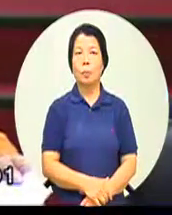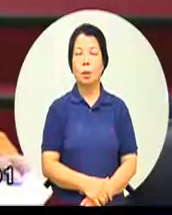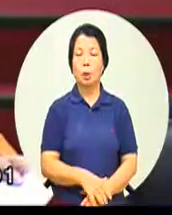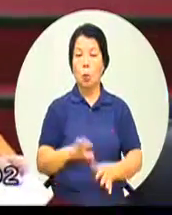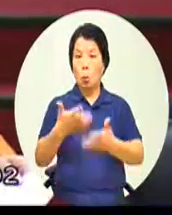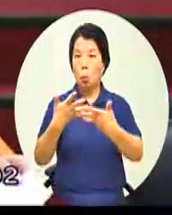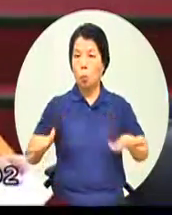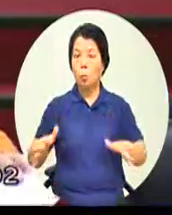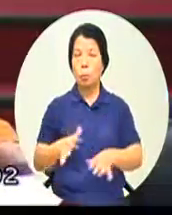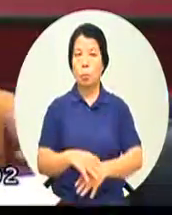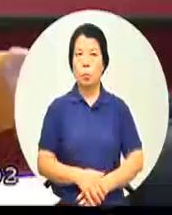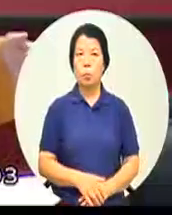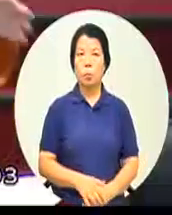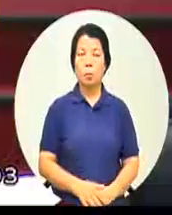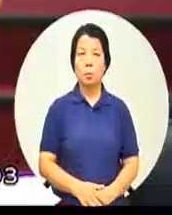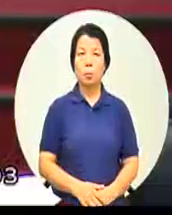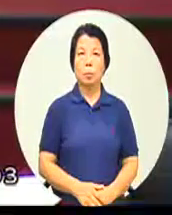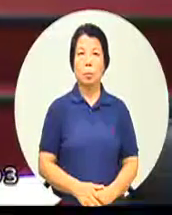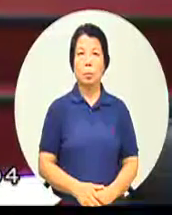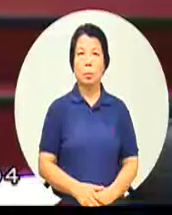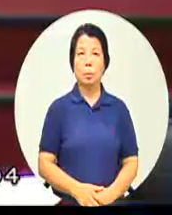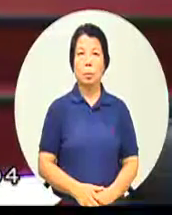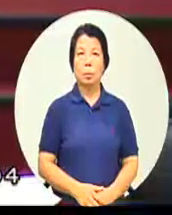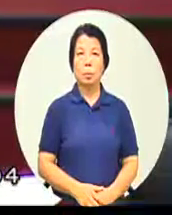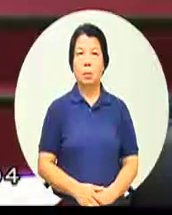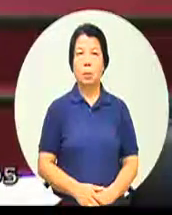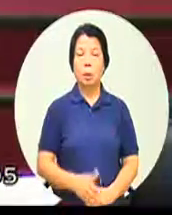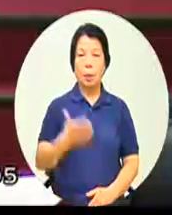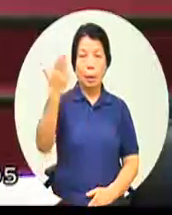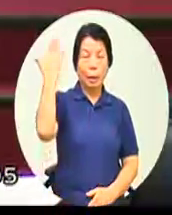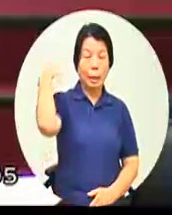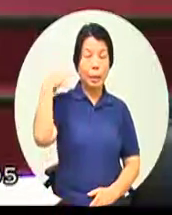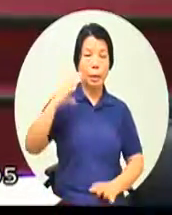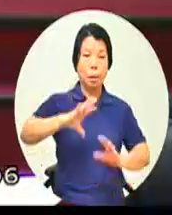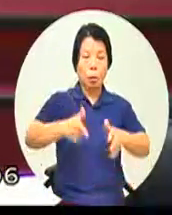这所有当时遐个讲来造反